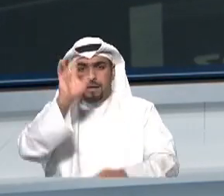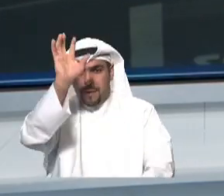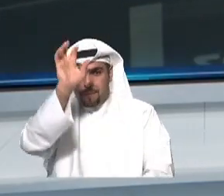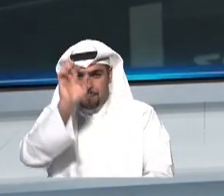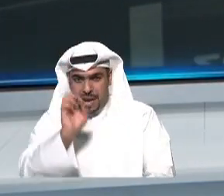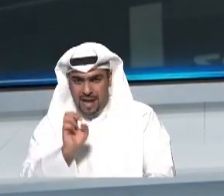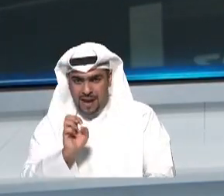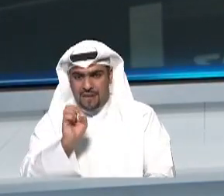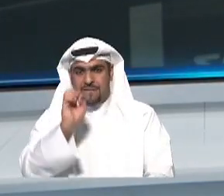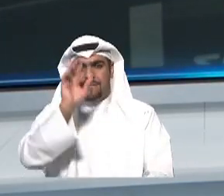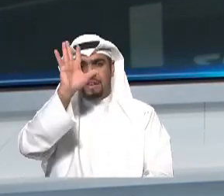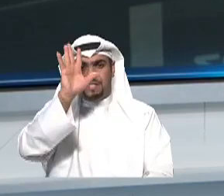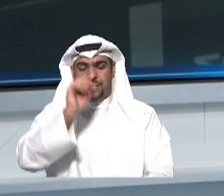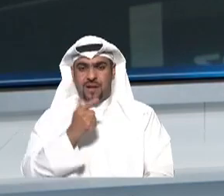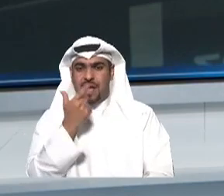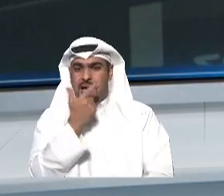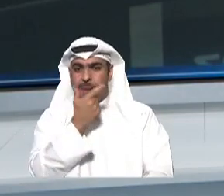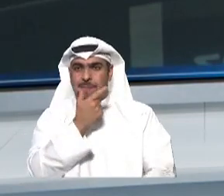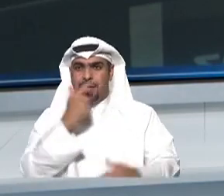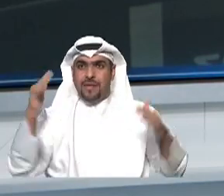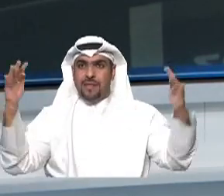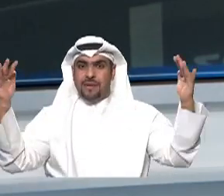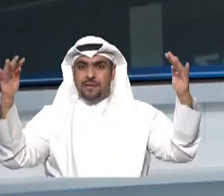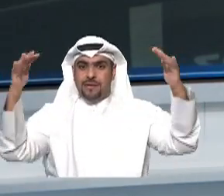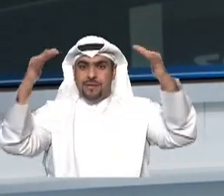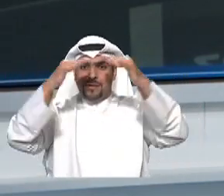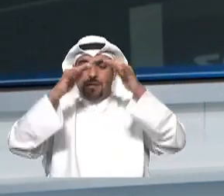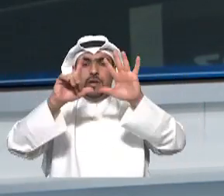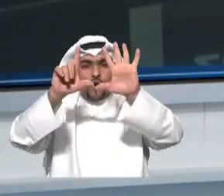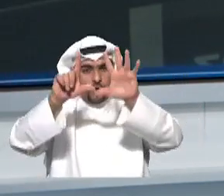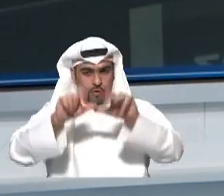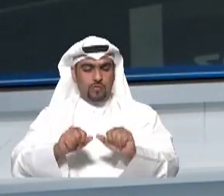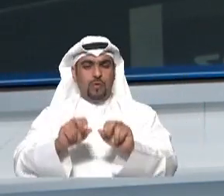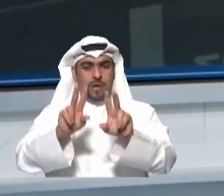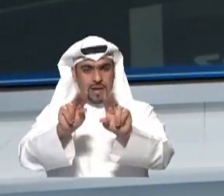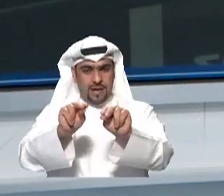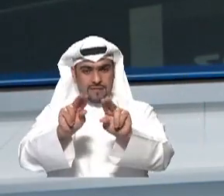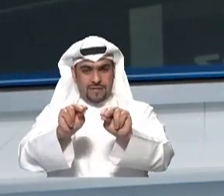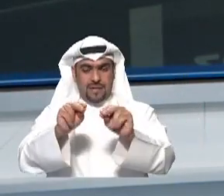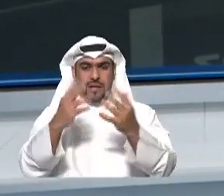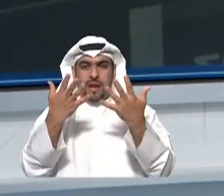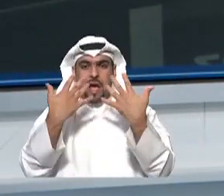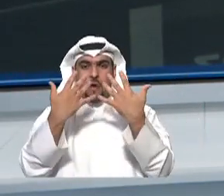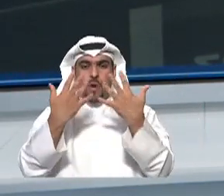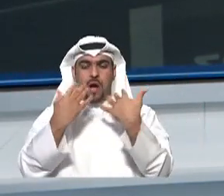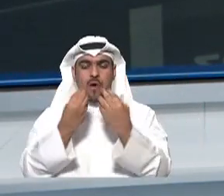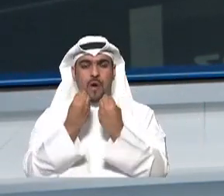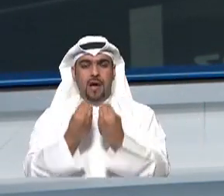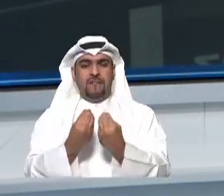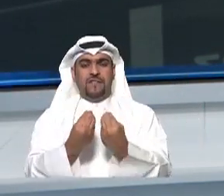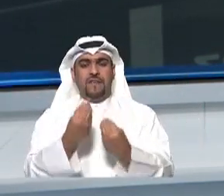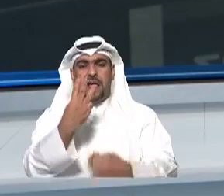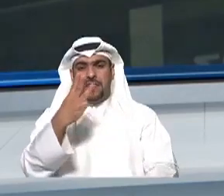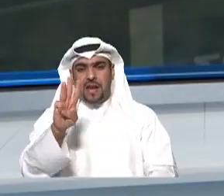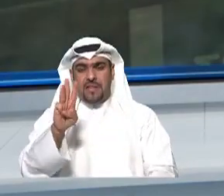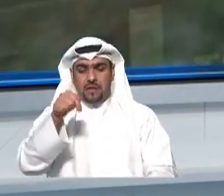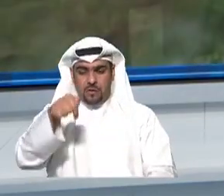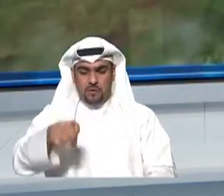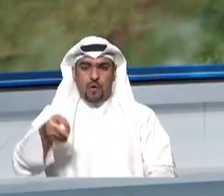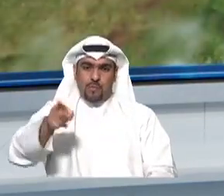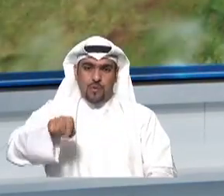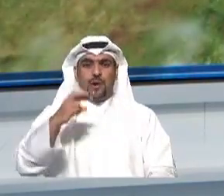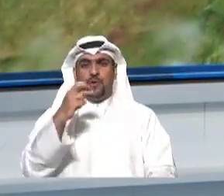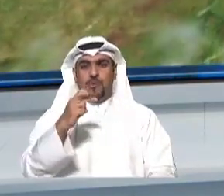الليل والفجر. عبور السحب راح يستمر، والرياح خفيفة إلى معتدلة السرعة بوجه عام اليوم وباكر وحتى يوم الأحد. نشرتنا